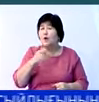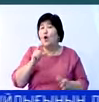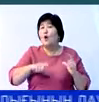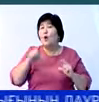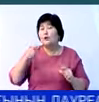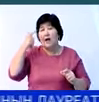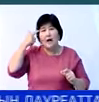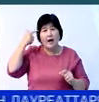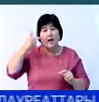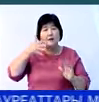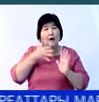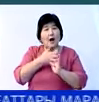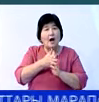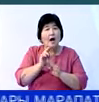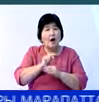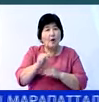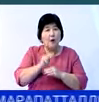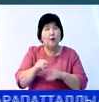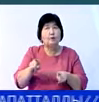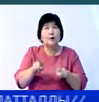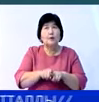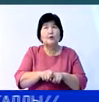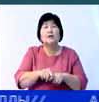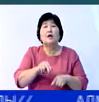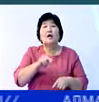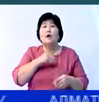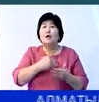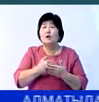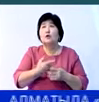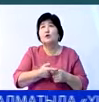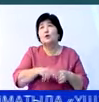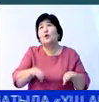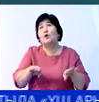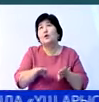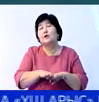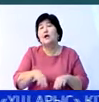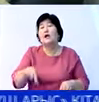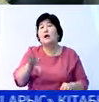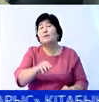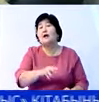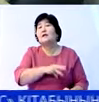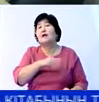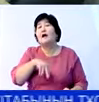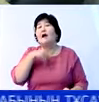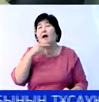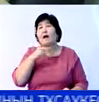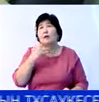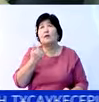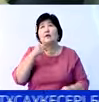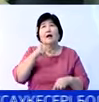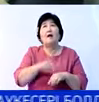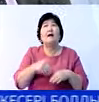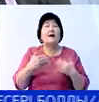ғылымға баулуы, үнемі тынбай ізденісте жүруі сол сияқты балаша ақкөңілділігі жалпы бізді таң